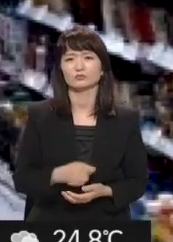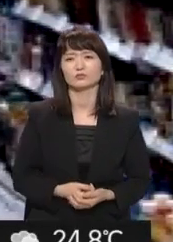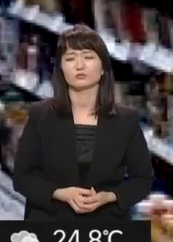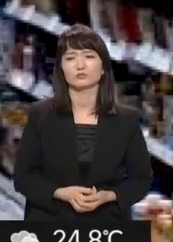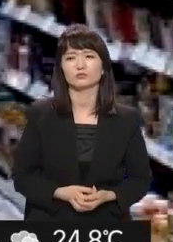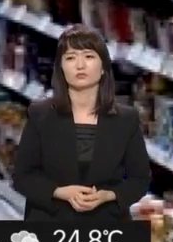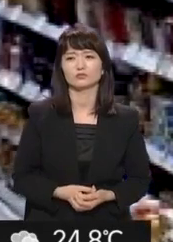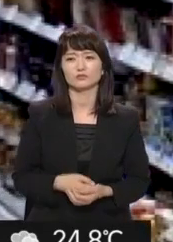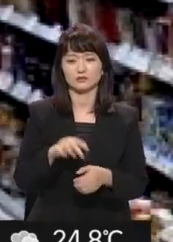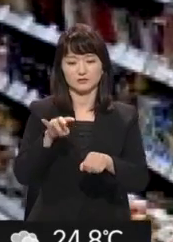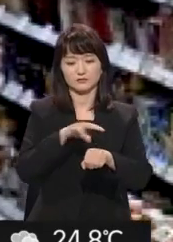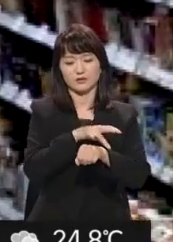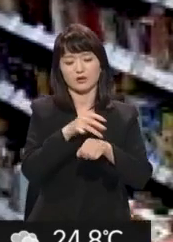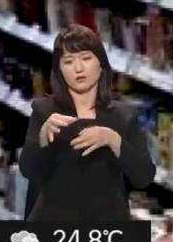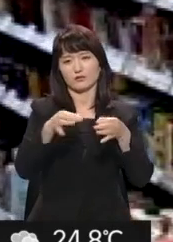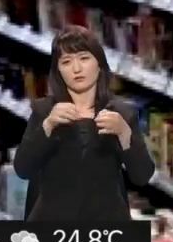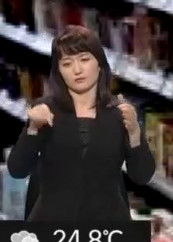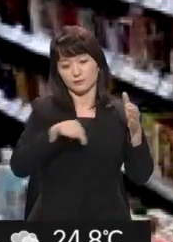저 인간들이